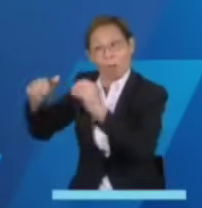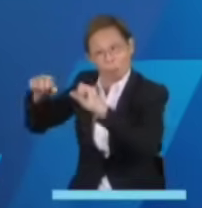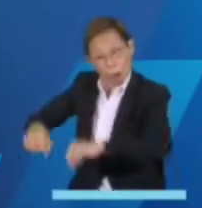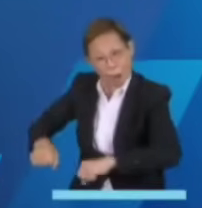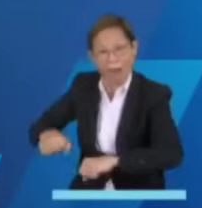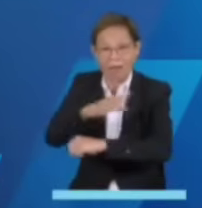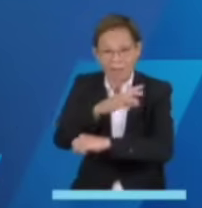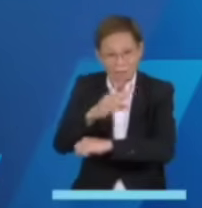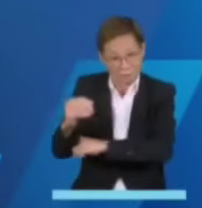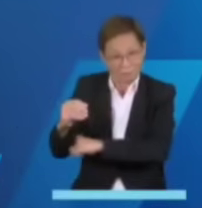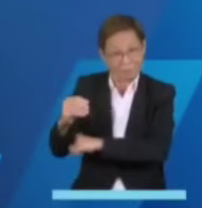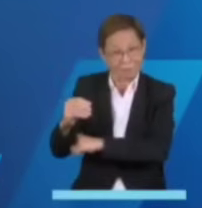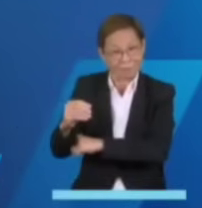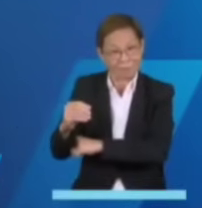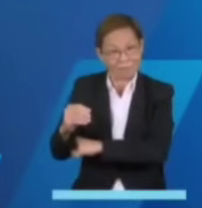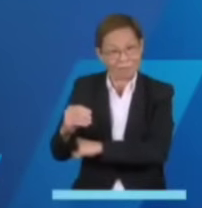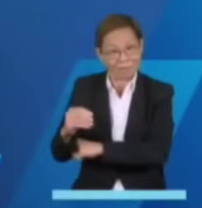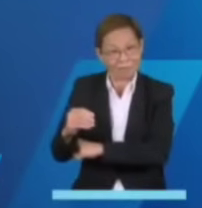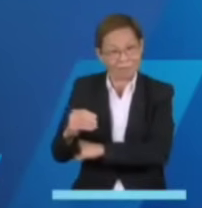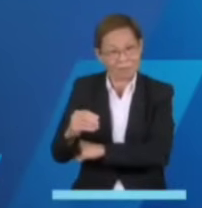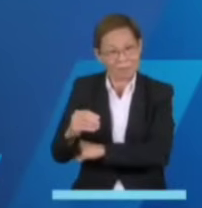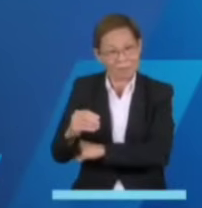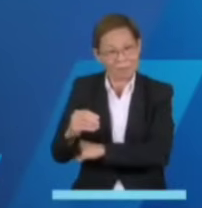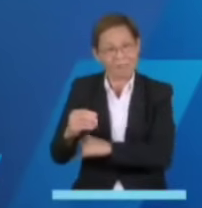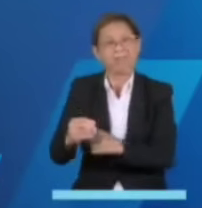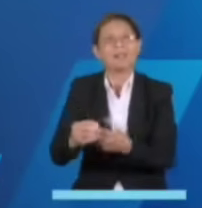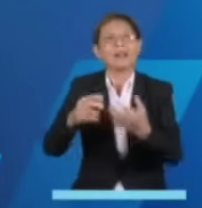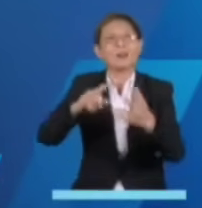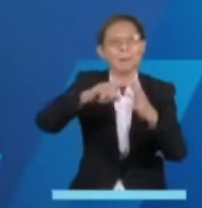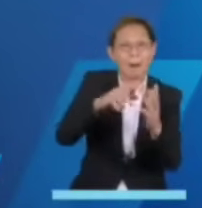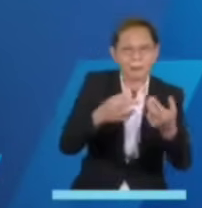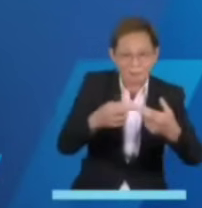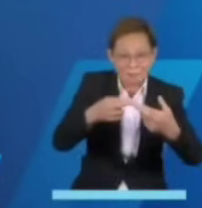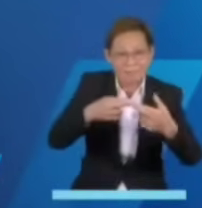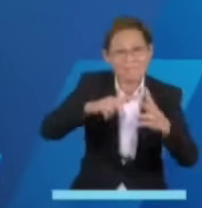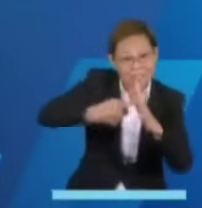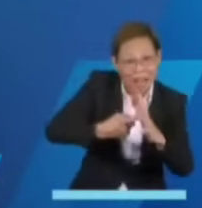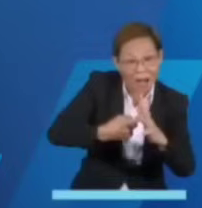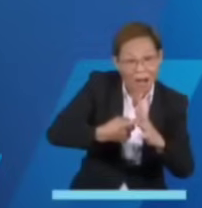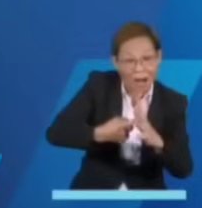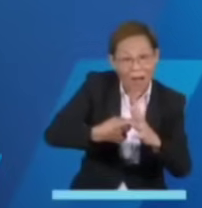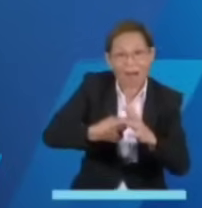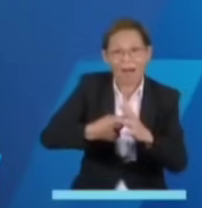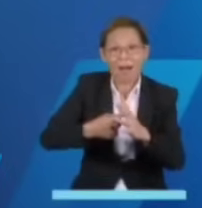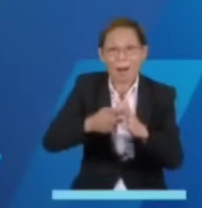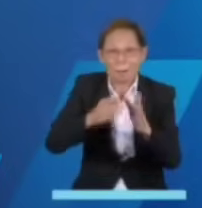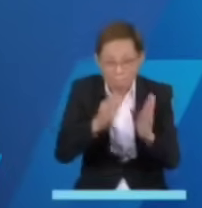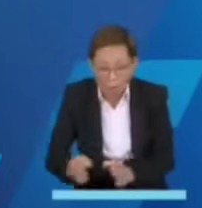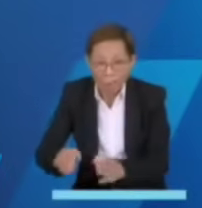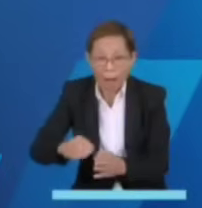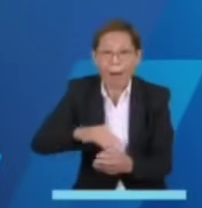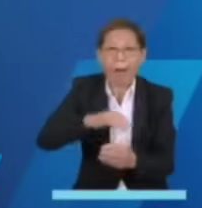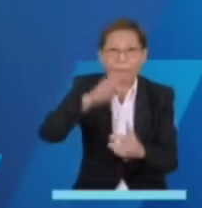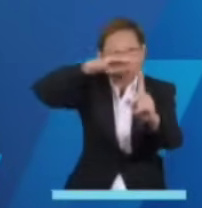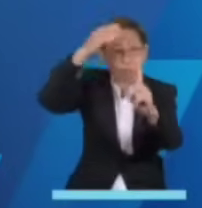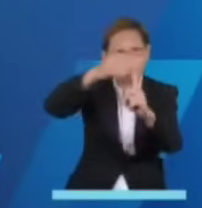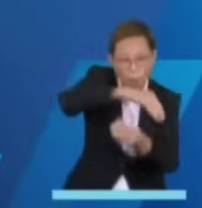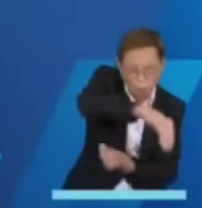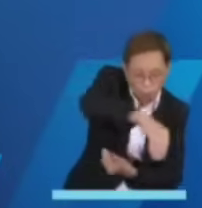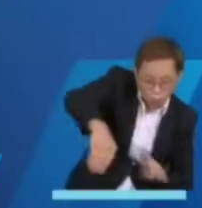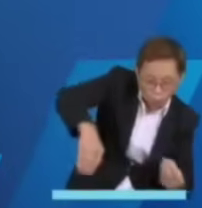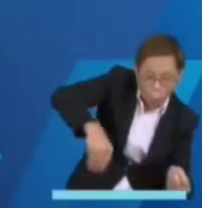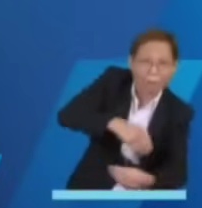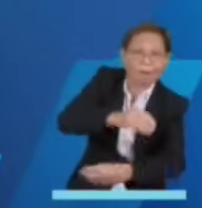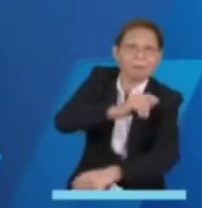Selanjutnya ia disambut dengan peluncuran Pelan Hala Tuju Peralihan Tenaga. Pelan